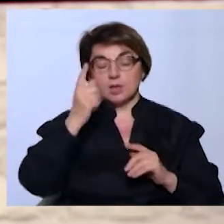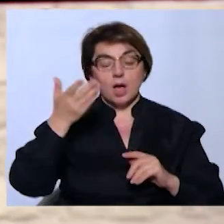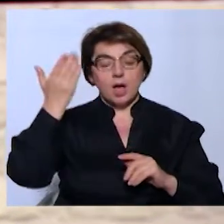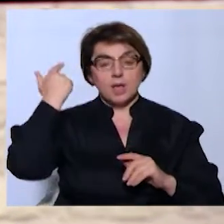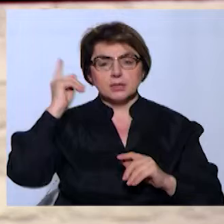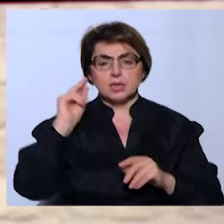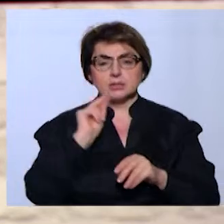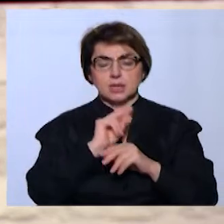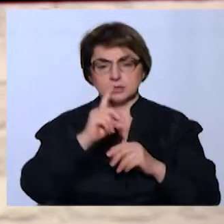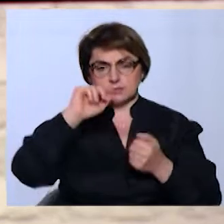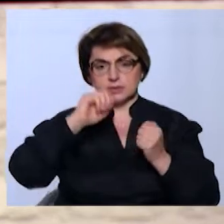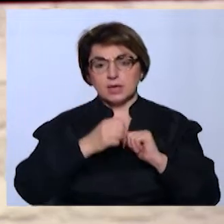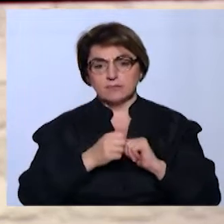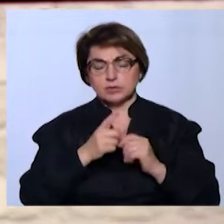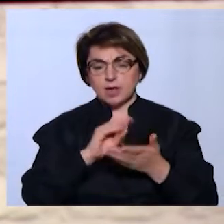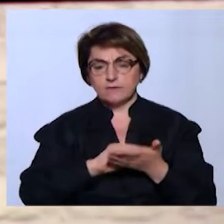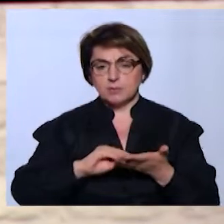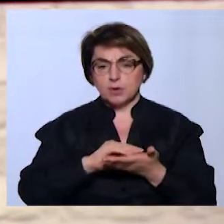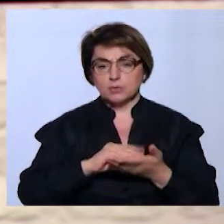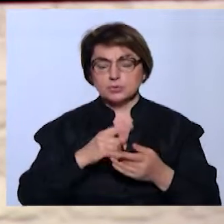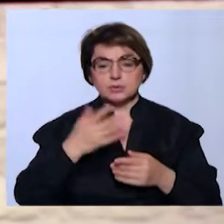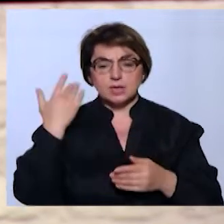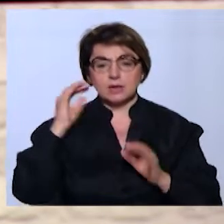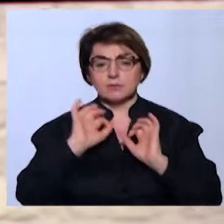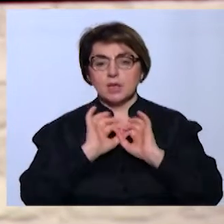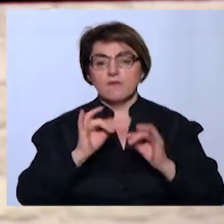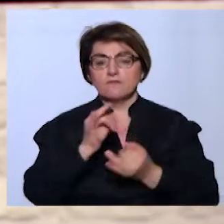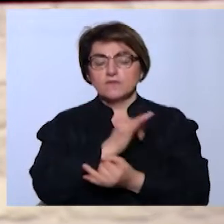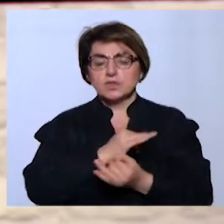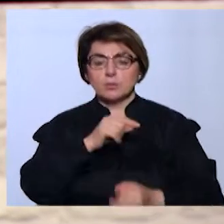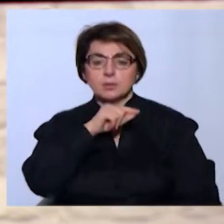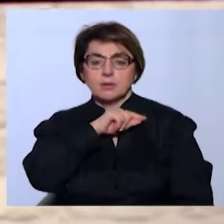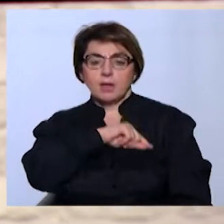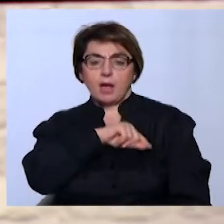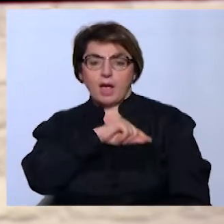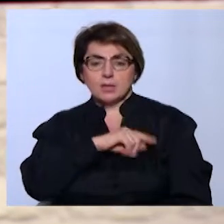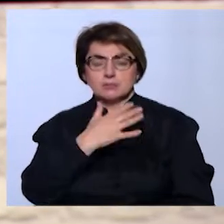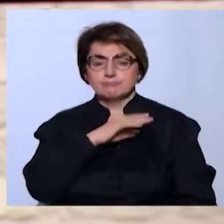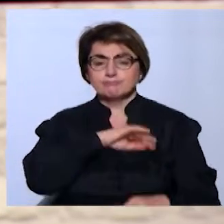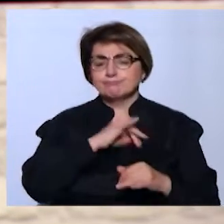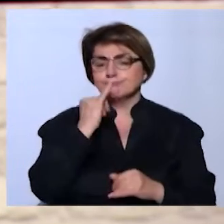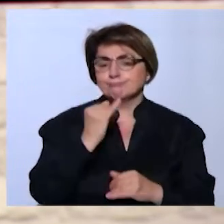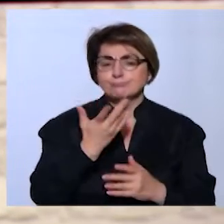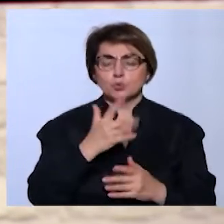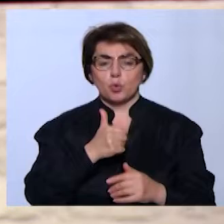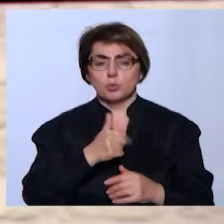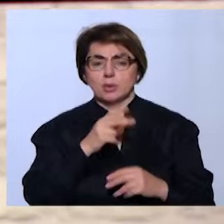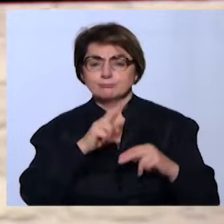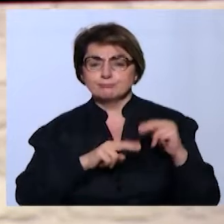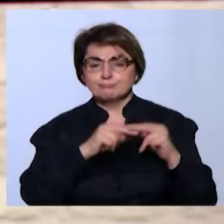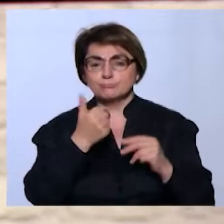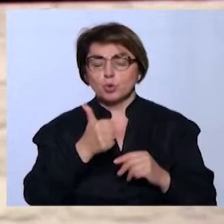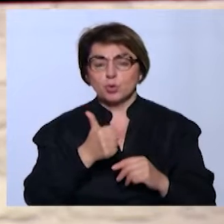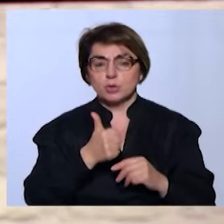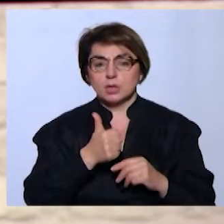წინა გაკვეთილი. ჩვენ წინა გაკვეთილზე ვისაუბრეთ ხასიათზე. განწყობაზე. Რა არის განწყობა?